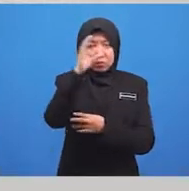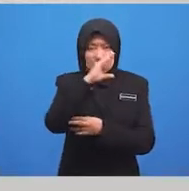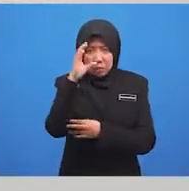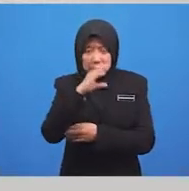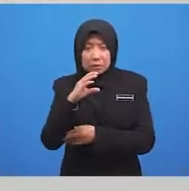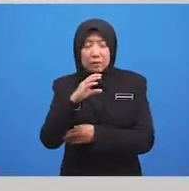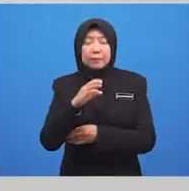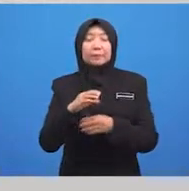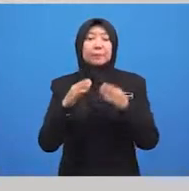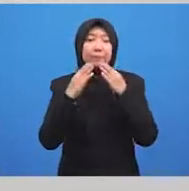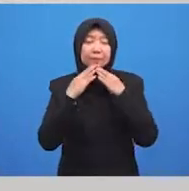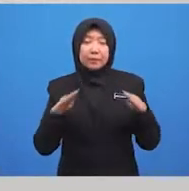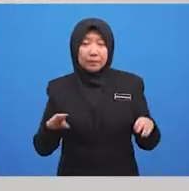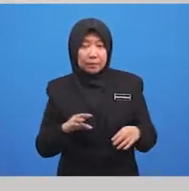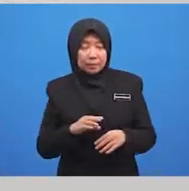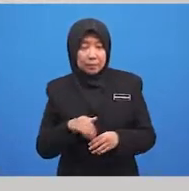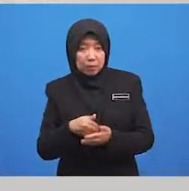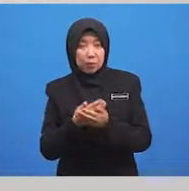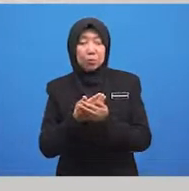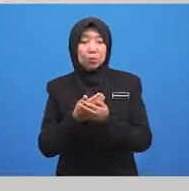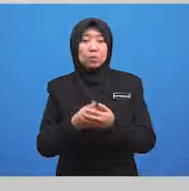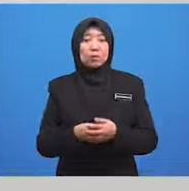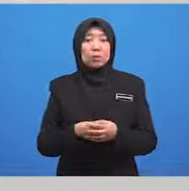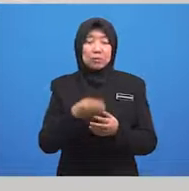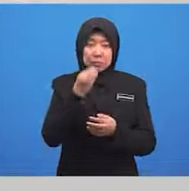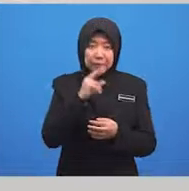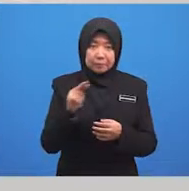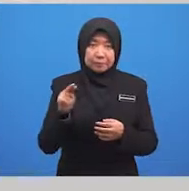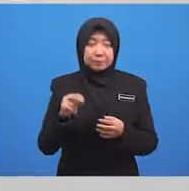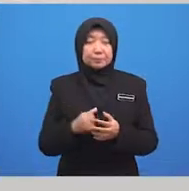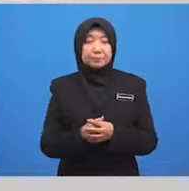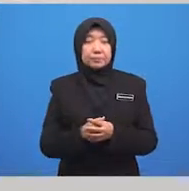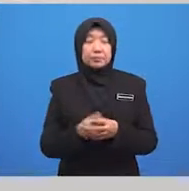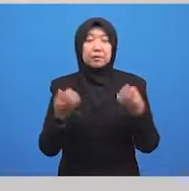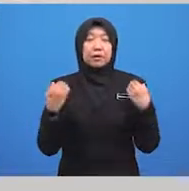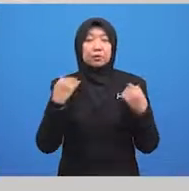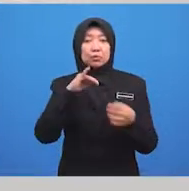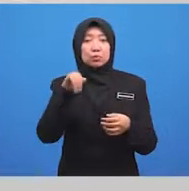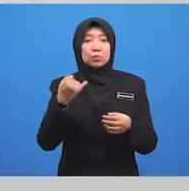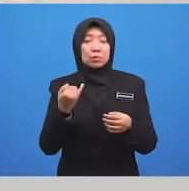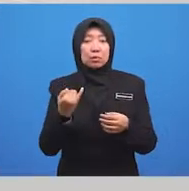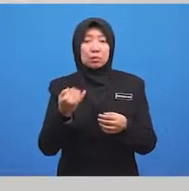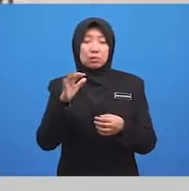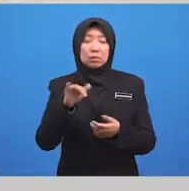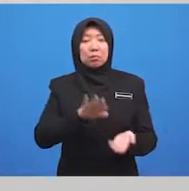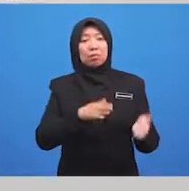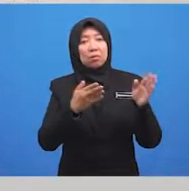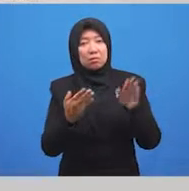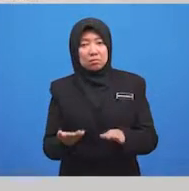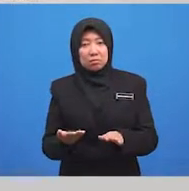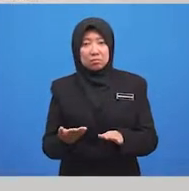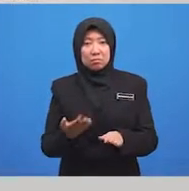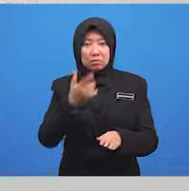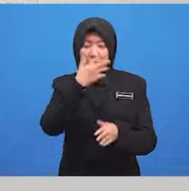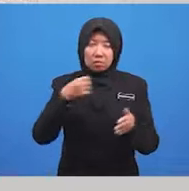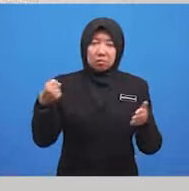bertindak mencari makanan dan habitat yang baru. Terdapat juga hidupan liar yang mati akibat